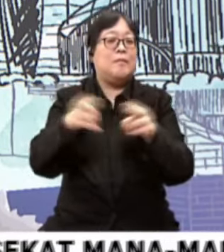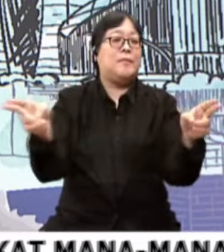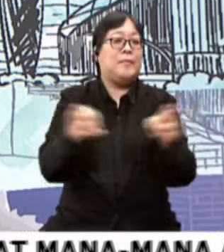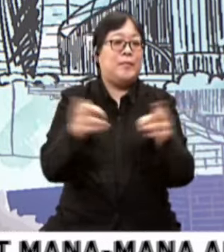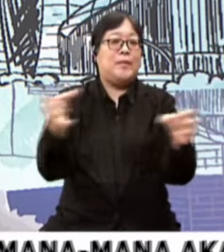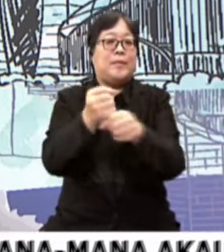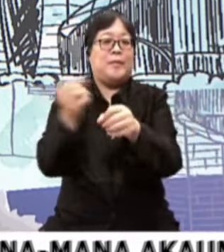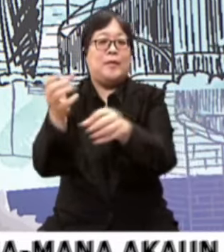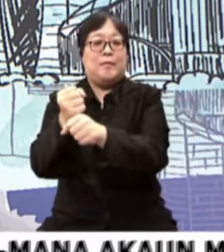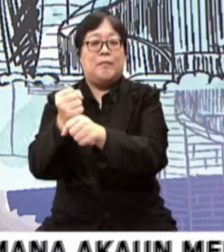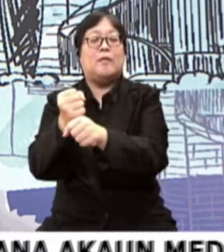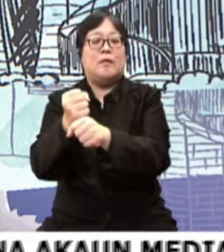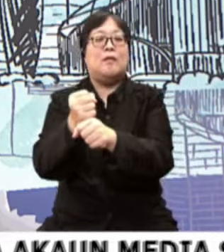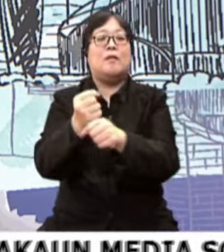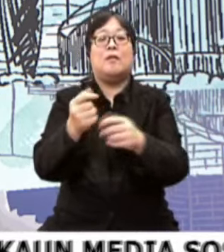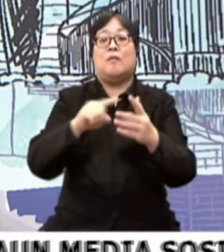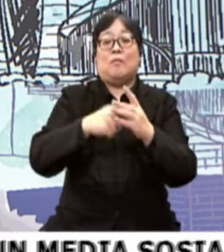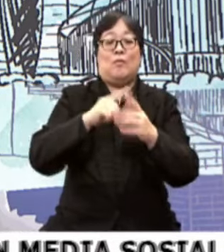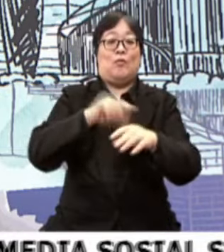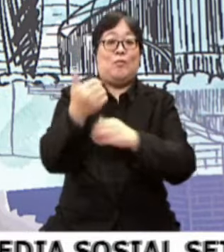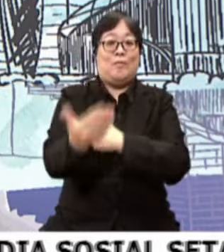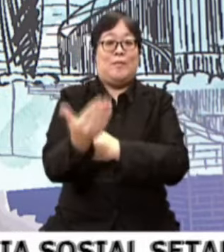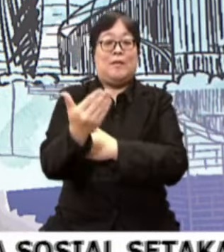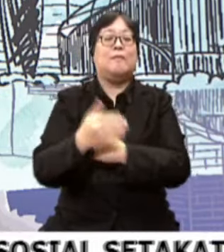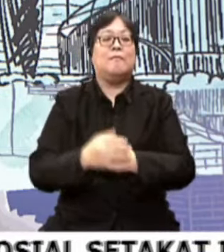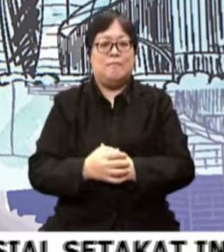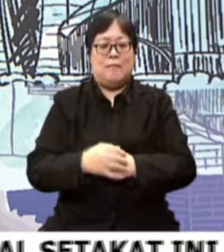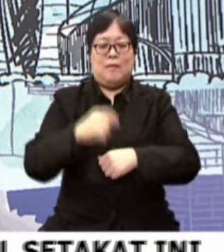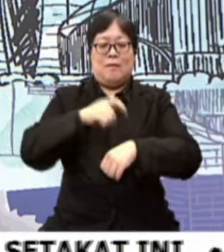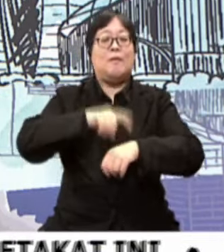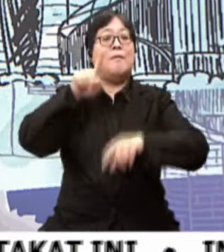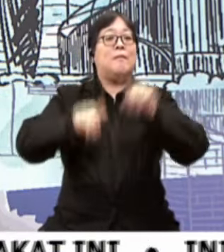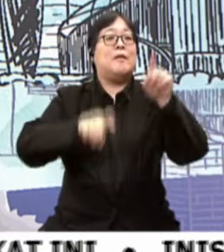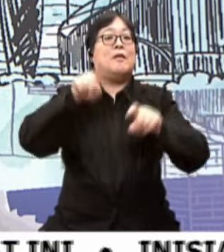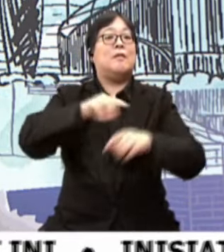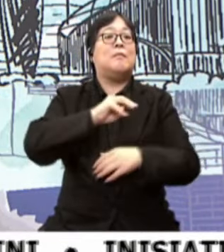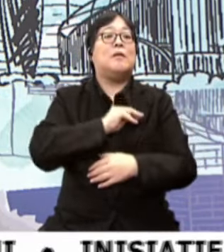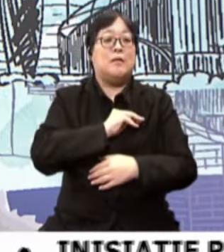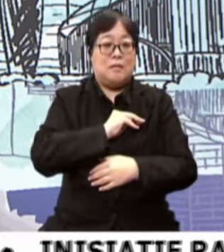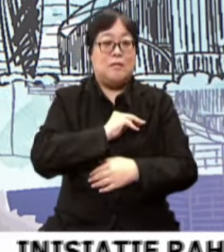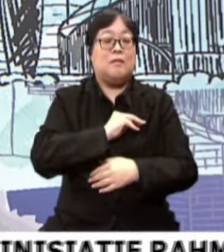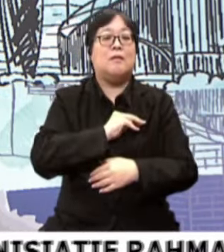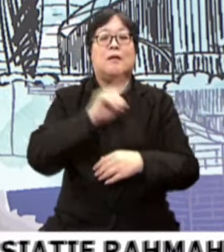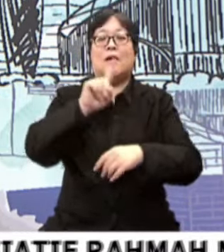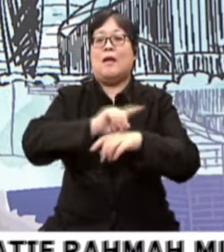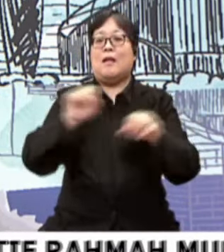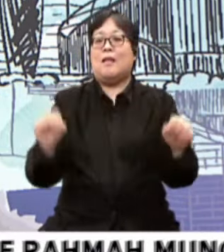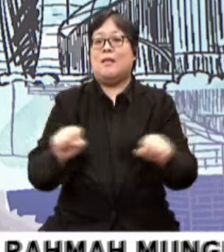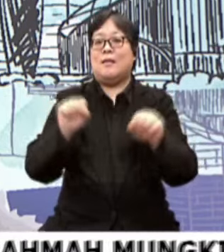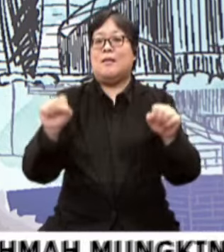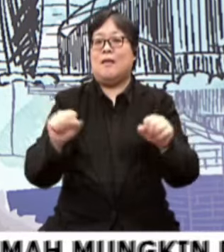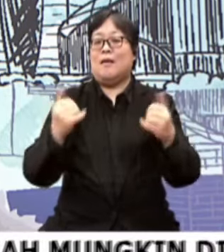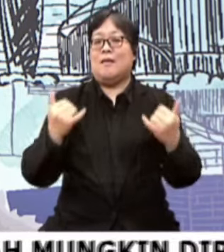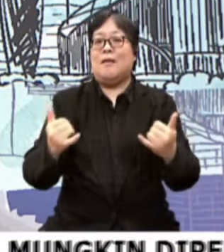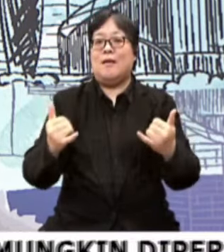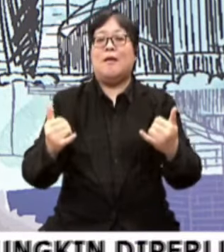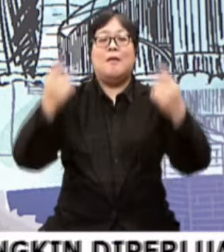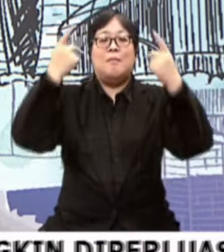dikonsikan semenjak Bermuda jam 10 pagi tadi bahwa waktu pertanyaan-pertanyaan menteri pada hari Selasa kini adalah